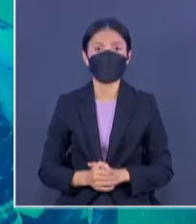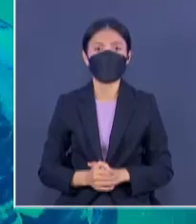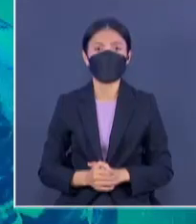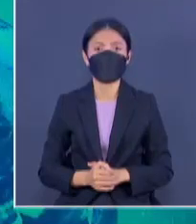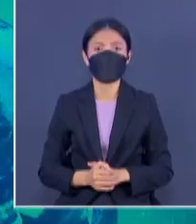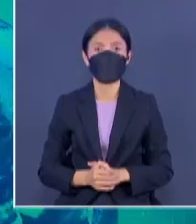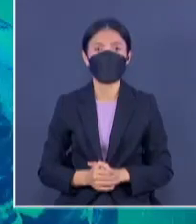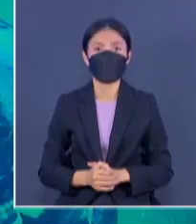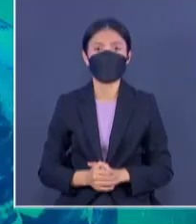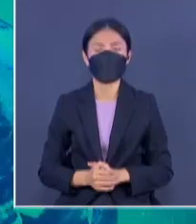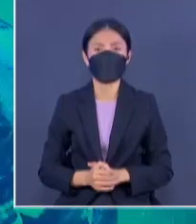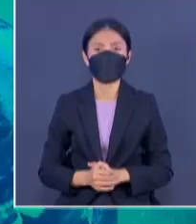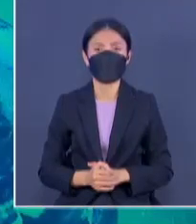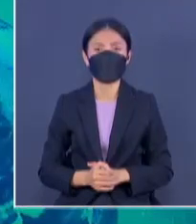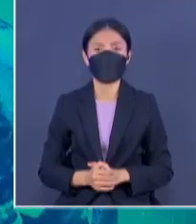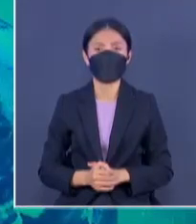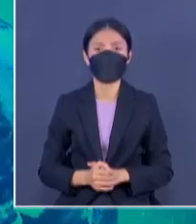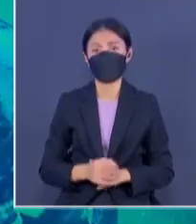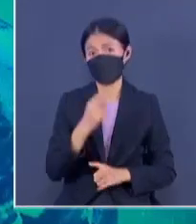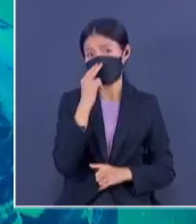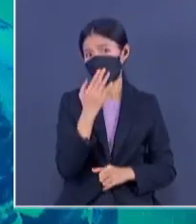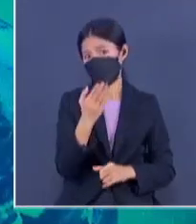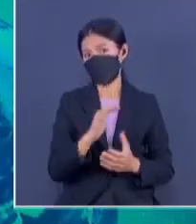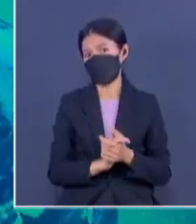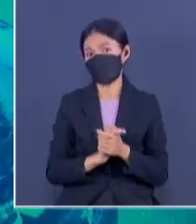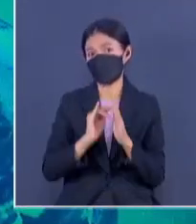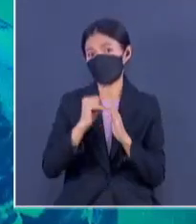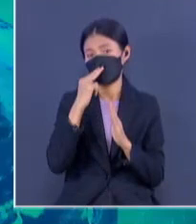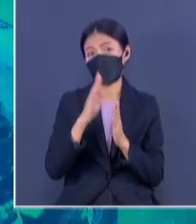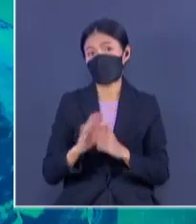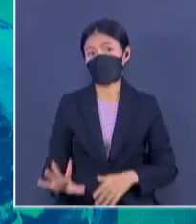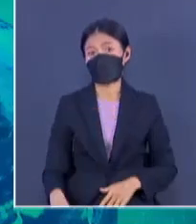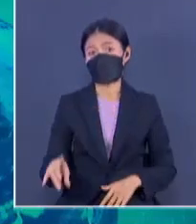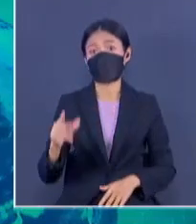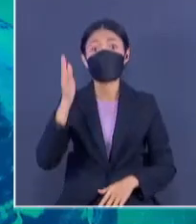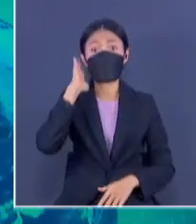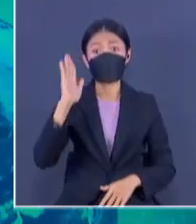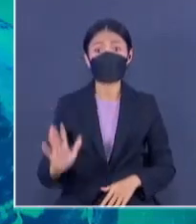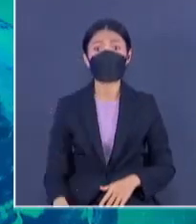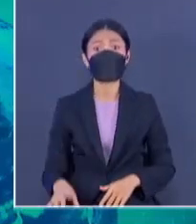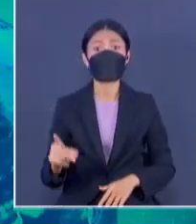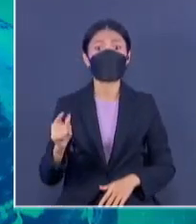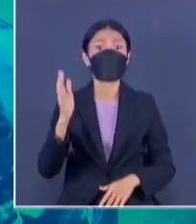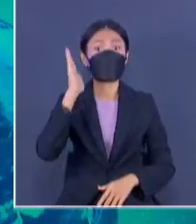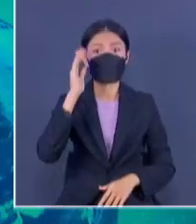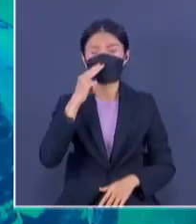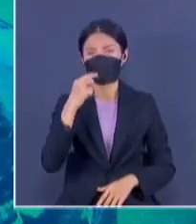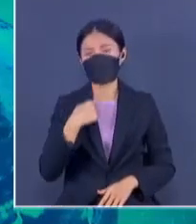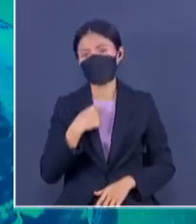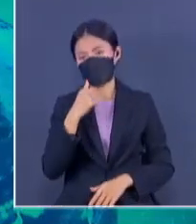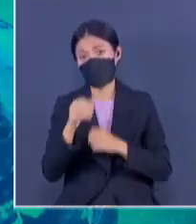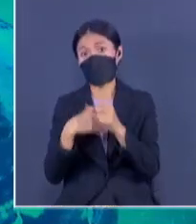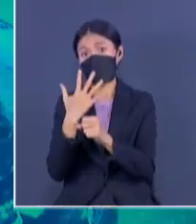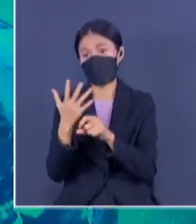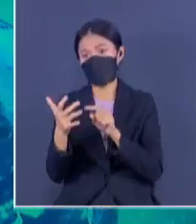ดีโอค่ะที่กำลังพูดถึงในโลกออนไลน์เป็นความเก๋าของเจ้าสุนัขเพศผู้อายุ5ปีนะคะที่จะคอยดักรถที่วิ่งผ่